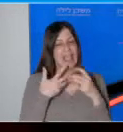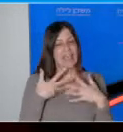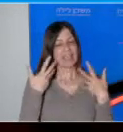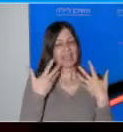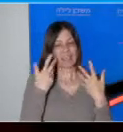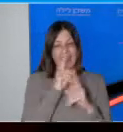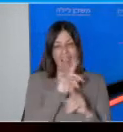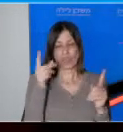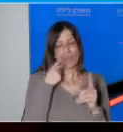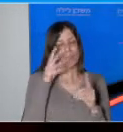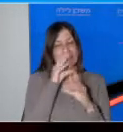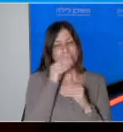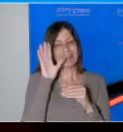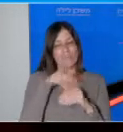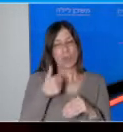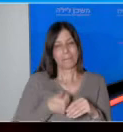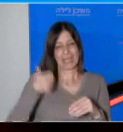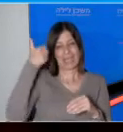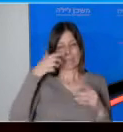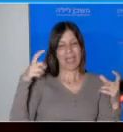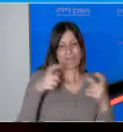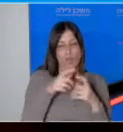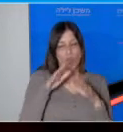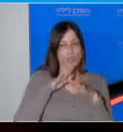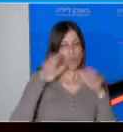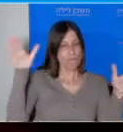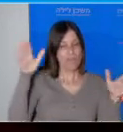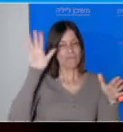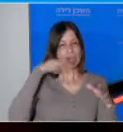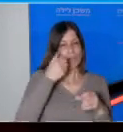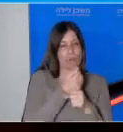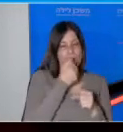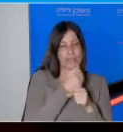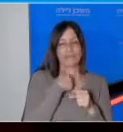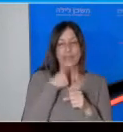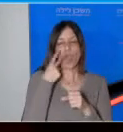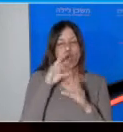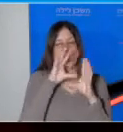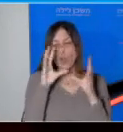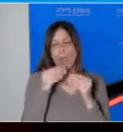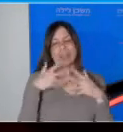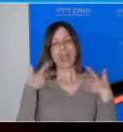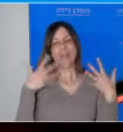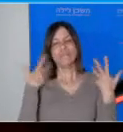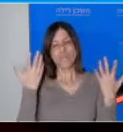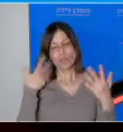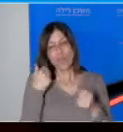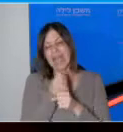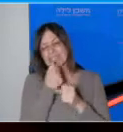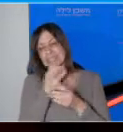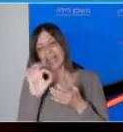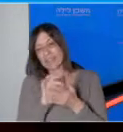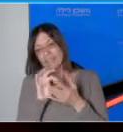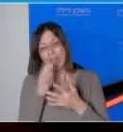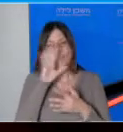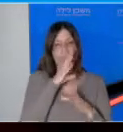המון, גם עם הבכירים בחברות התעופה, וגם עם העובדים, ואני רואה כבר, כולם כזה בהתלהבות, בואי נעשה כתבה, ובואי